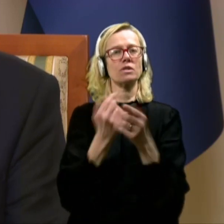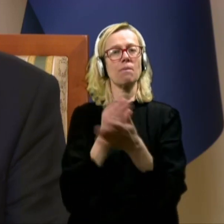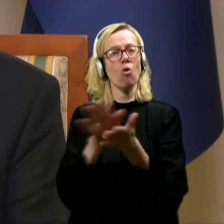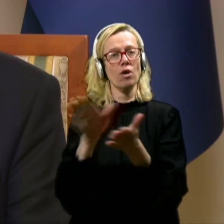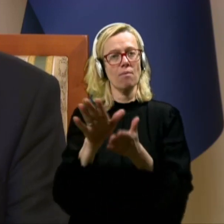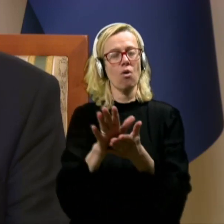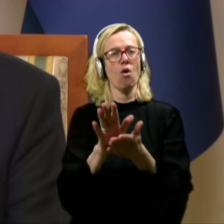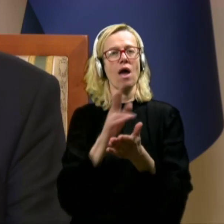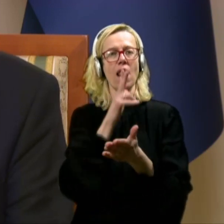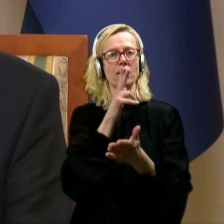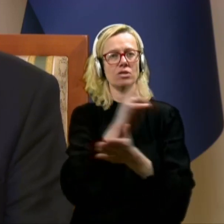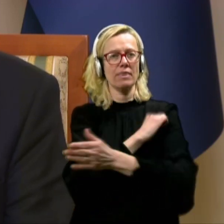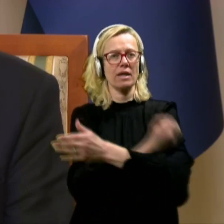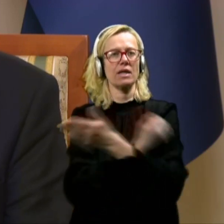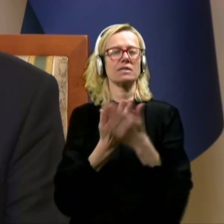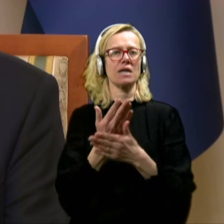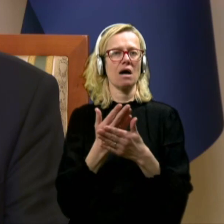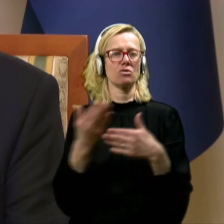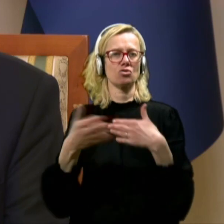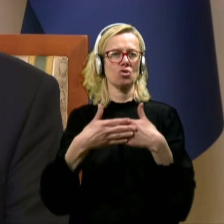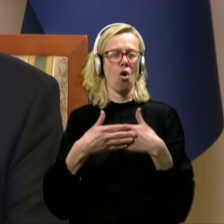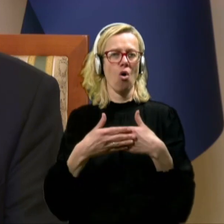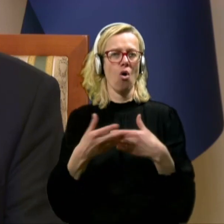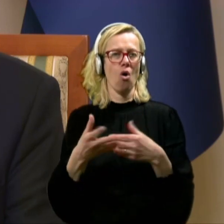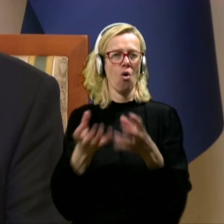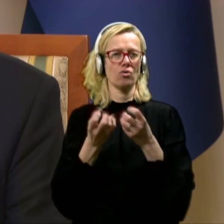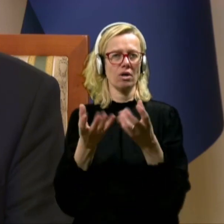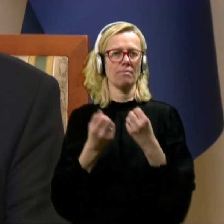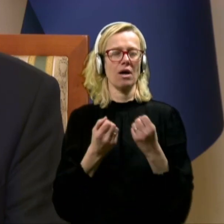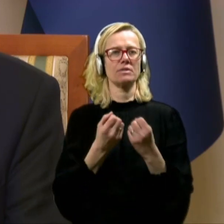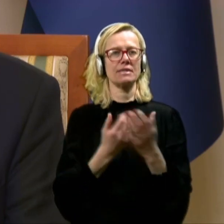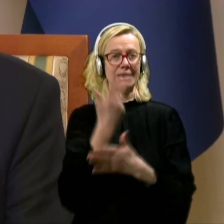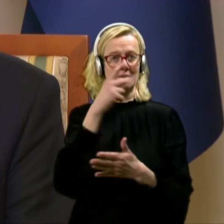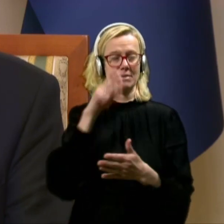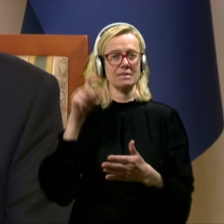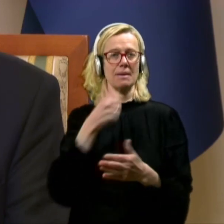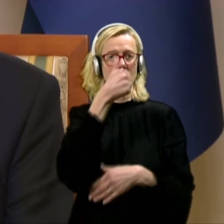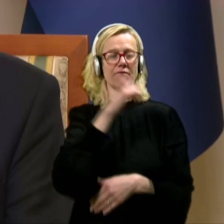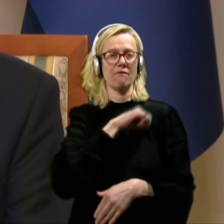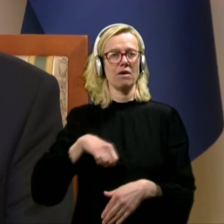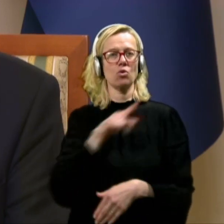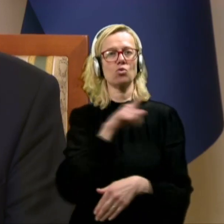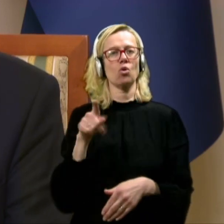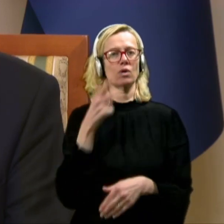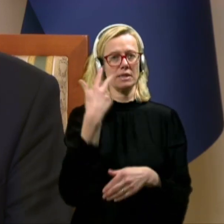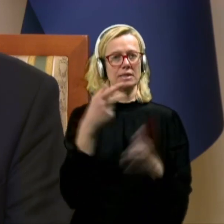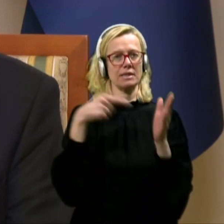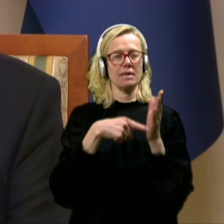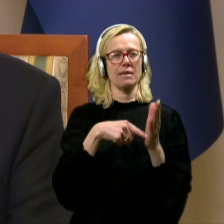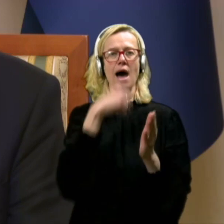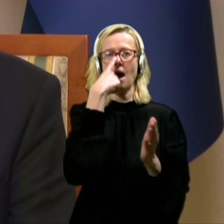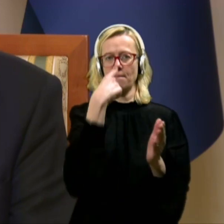energije, za vse odjemalce, za 3 mesece od 1. februarja do 30. aprila,